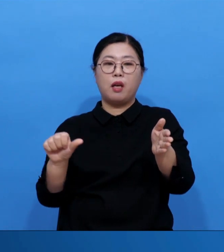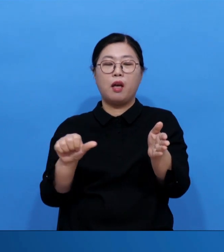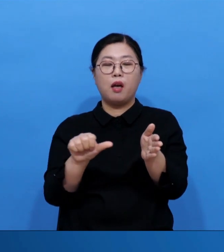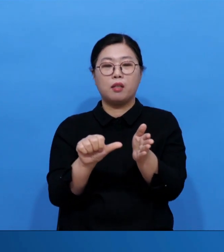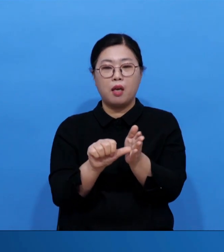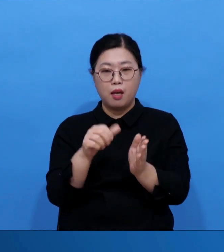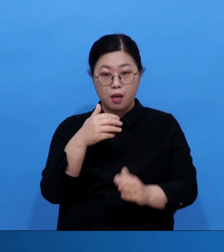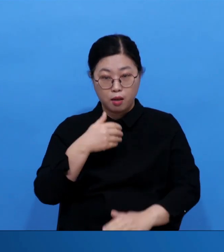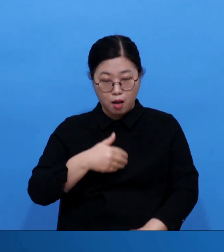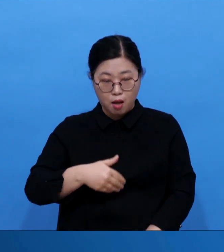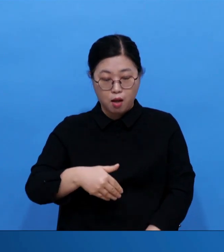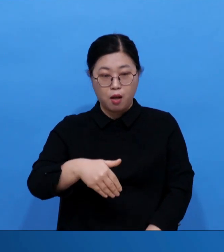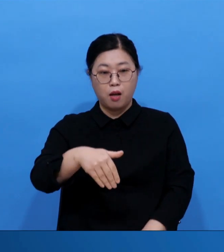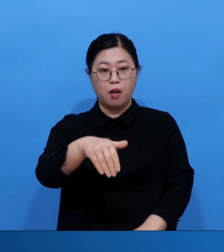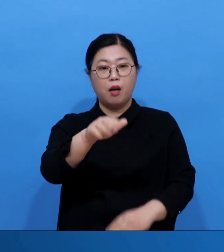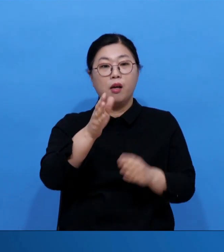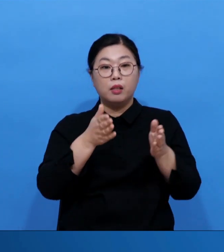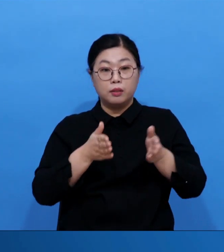평생에